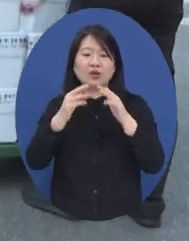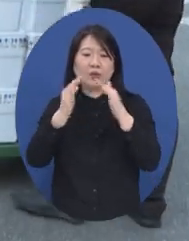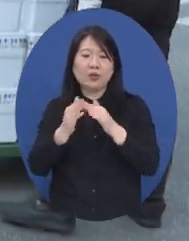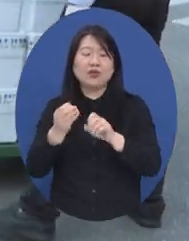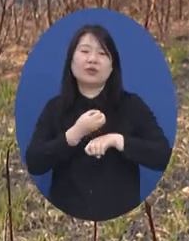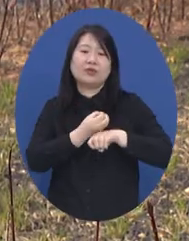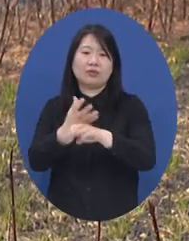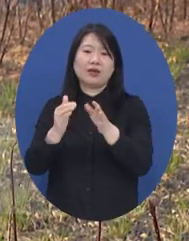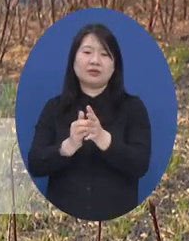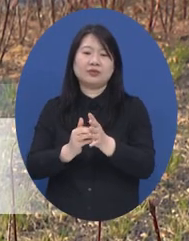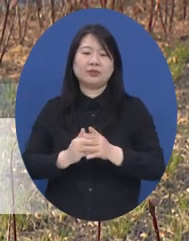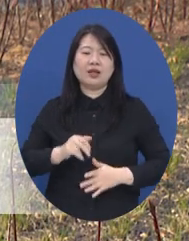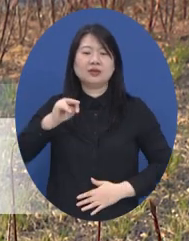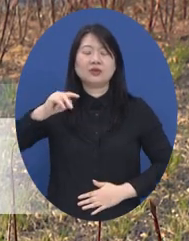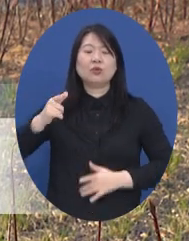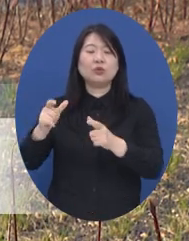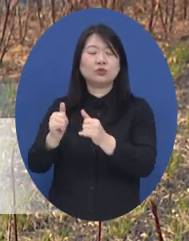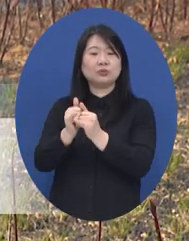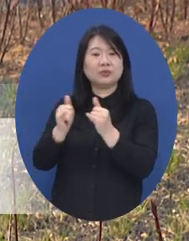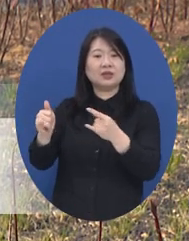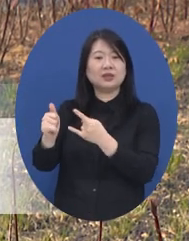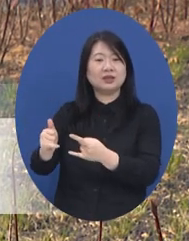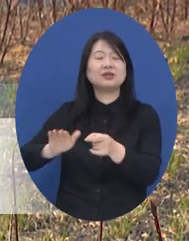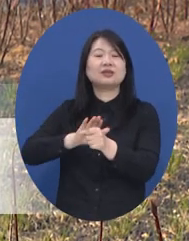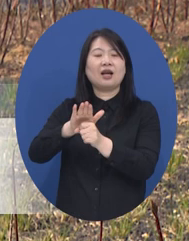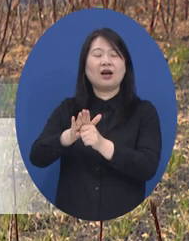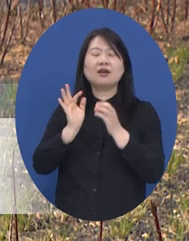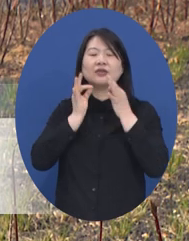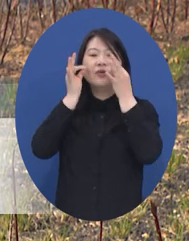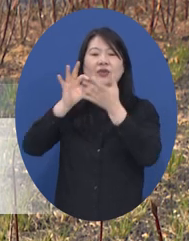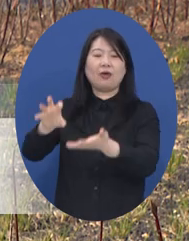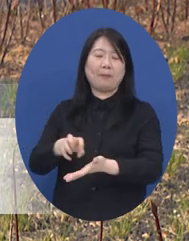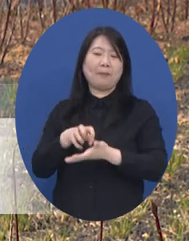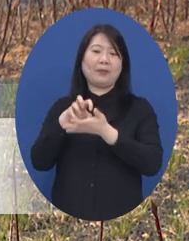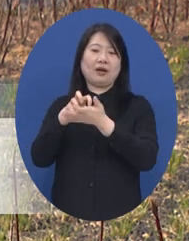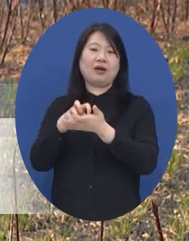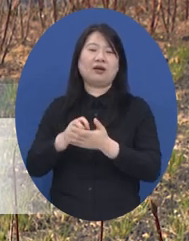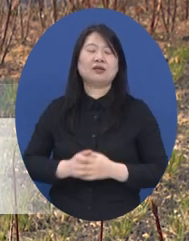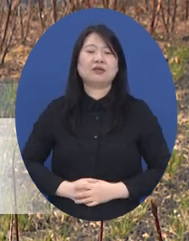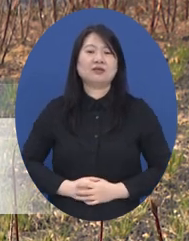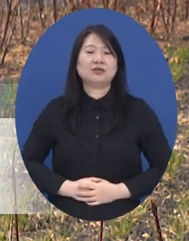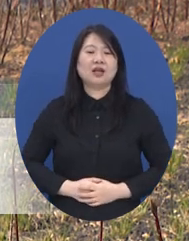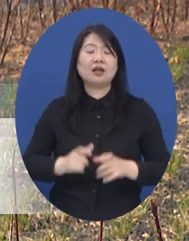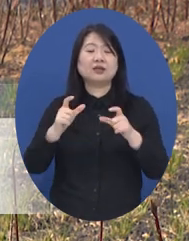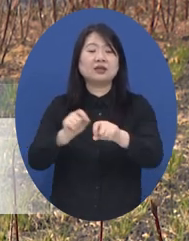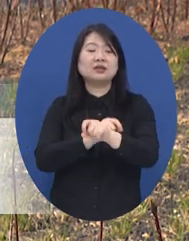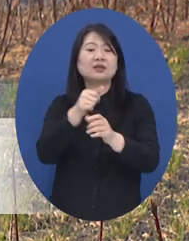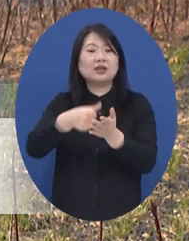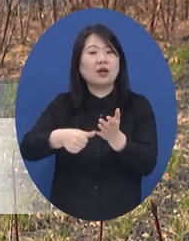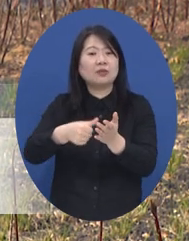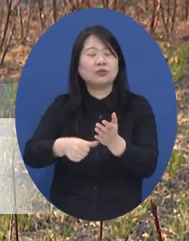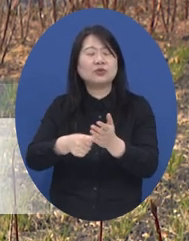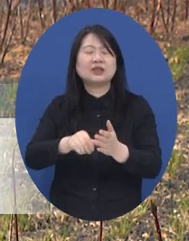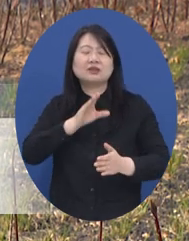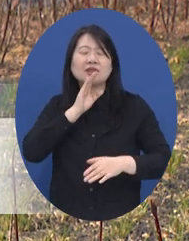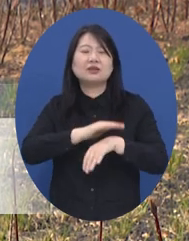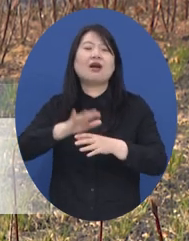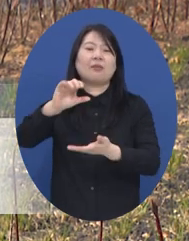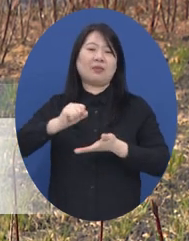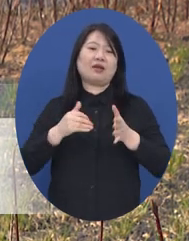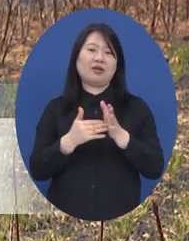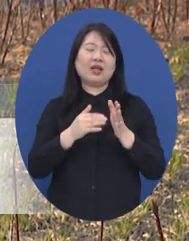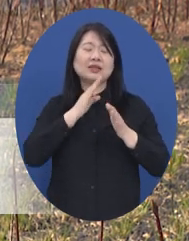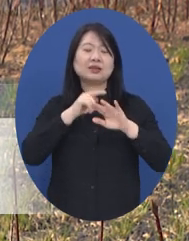전달됐습니다. 진도 군민들의 사랑과 정성이 담긴 지역 특산물 정말 잘